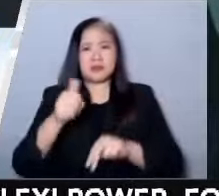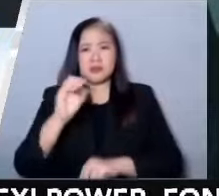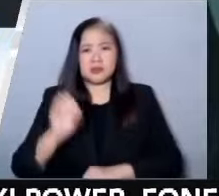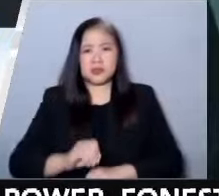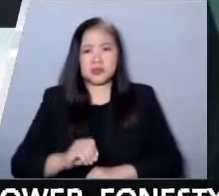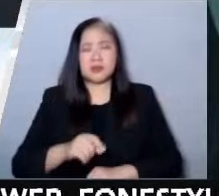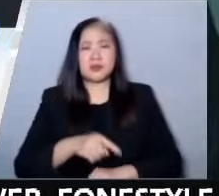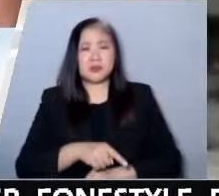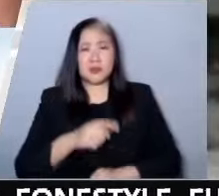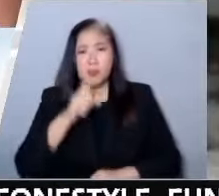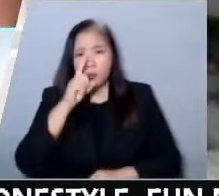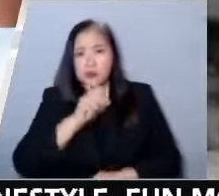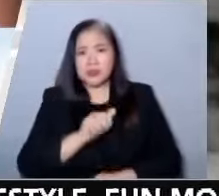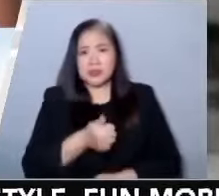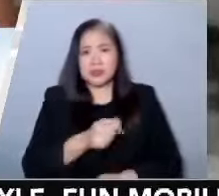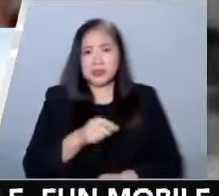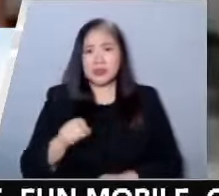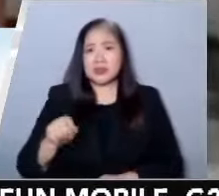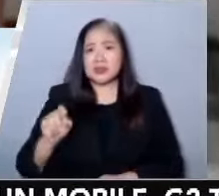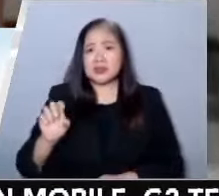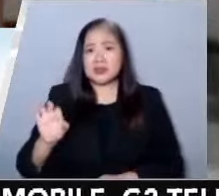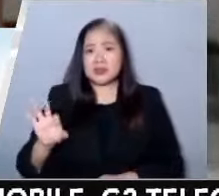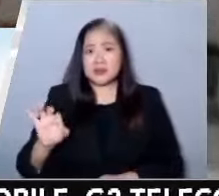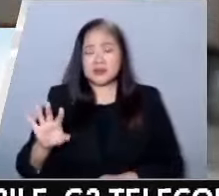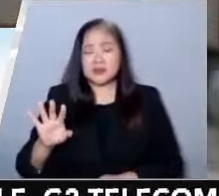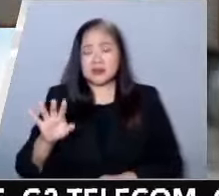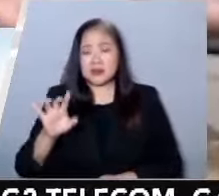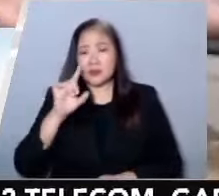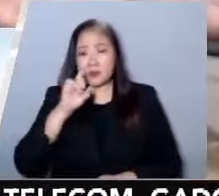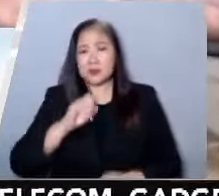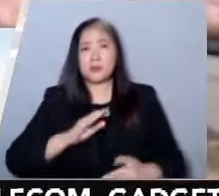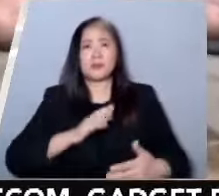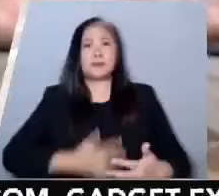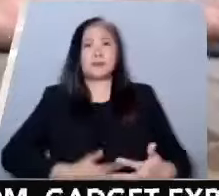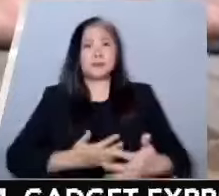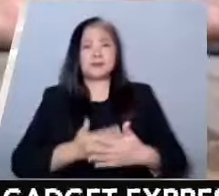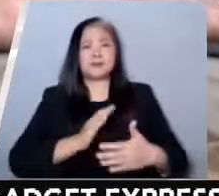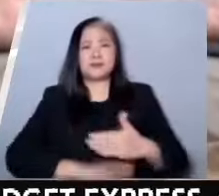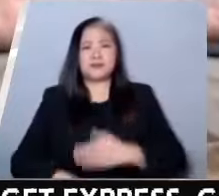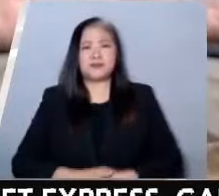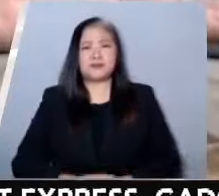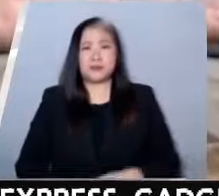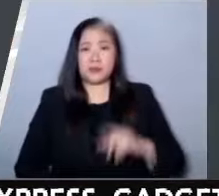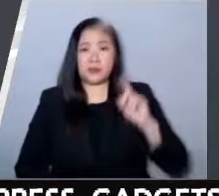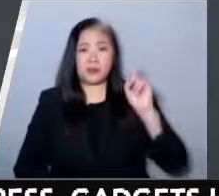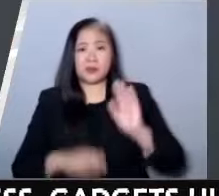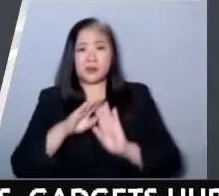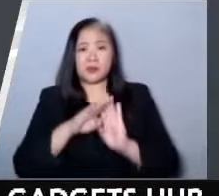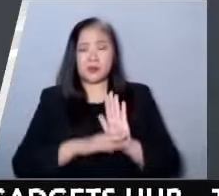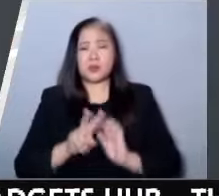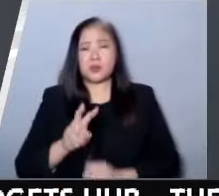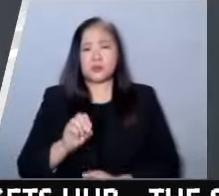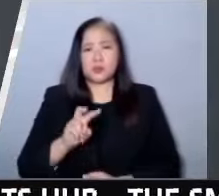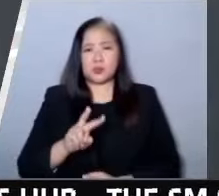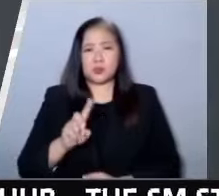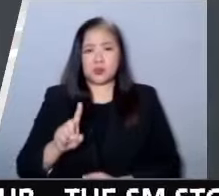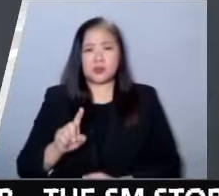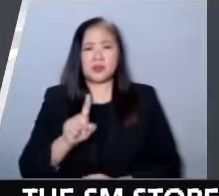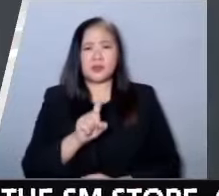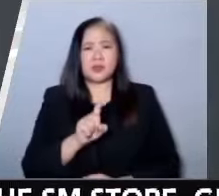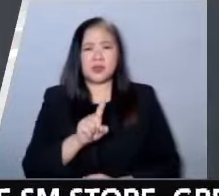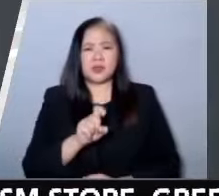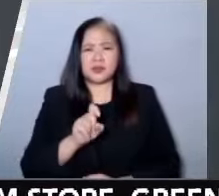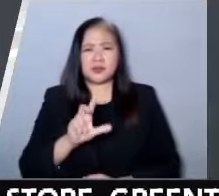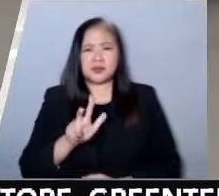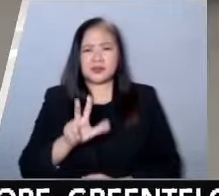19 anyos mula sa 133632 noong 2021 sa 1,138 nitong